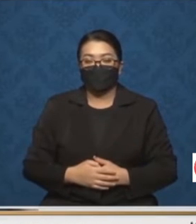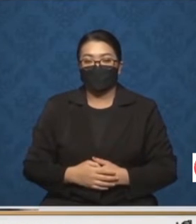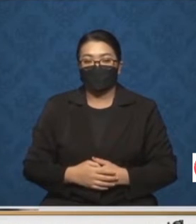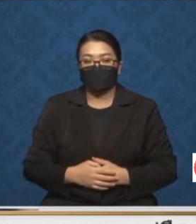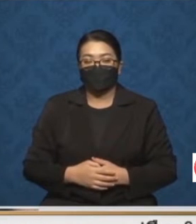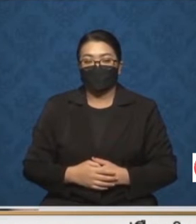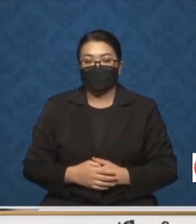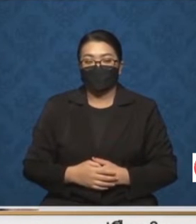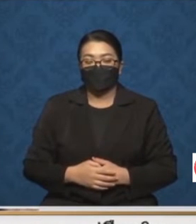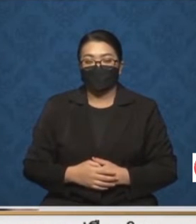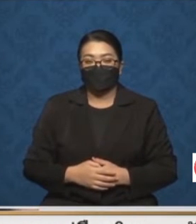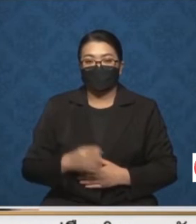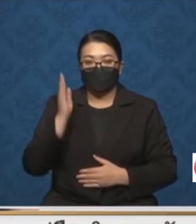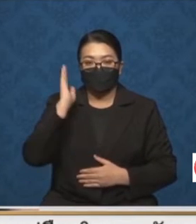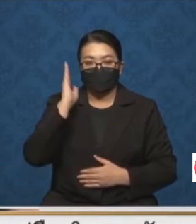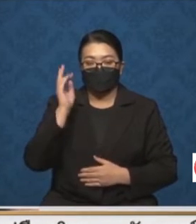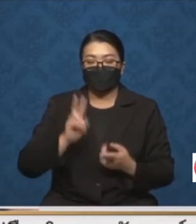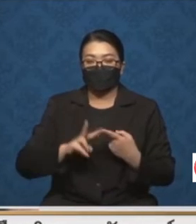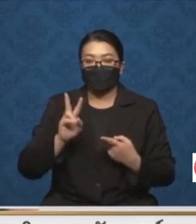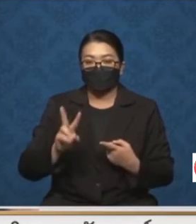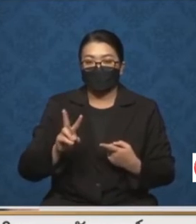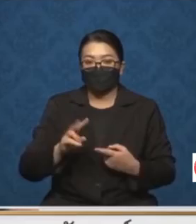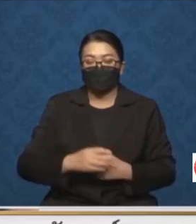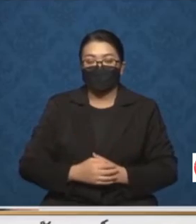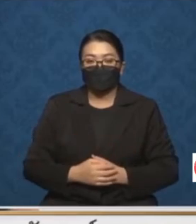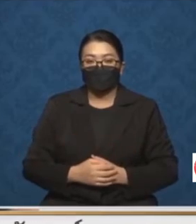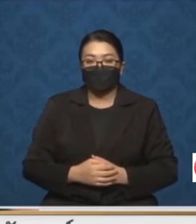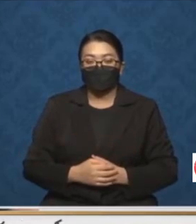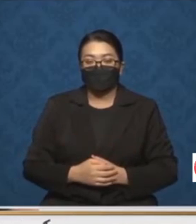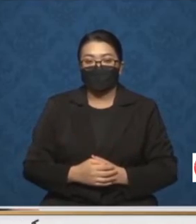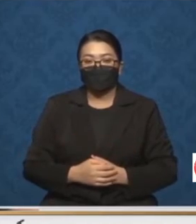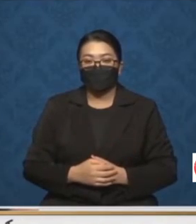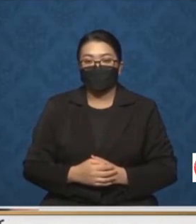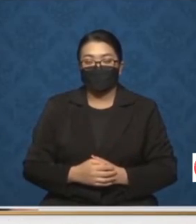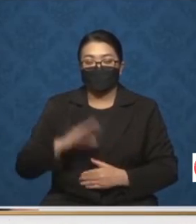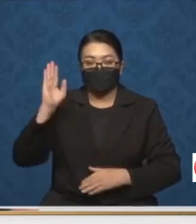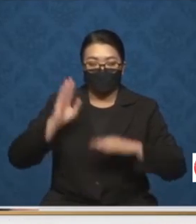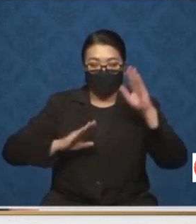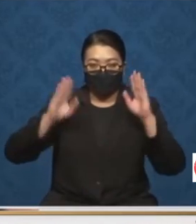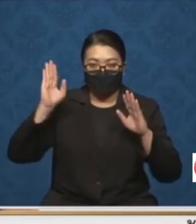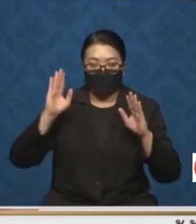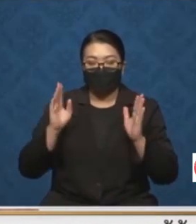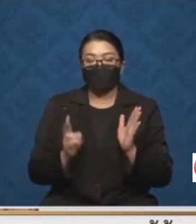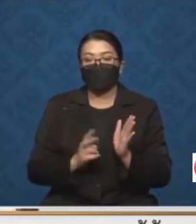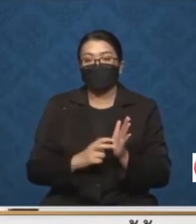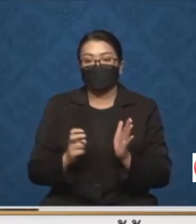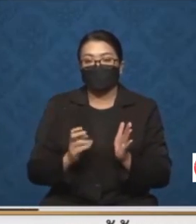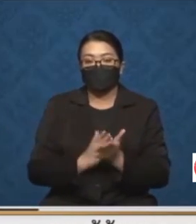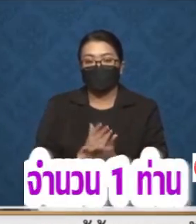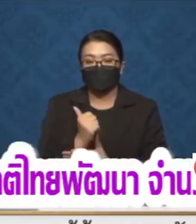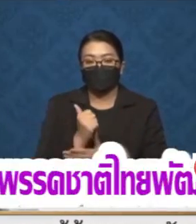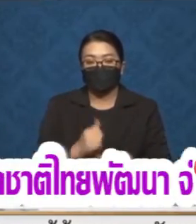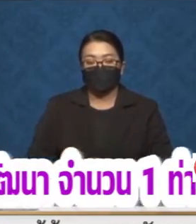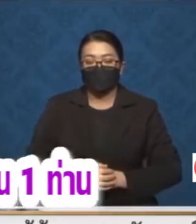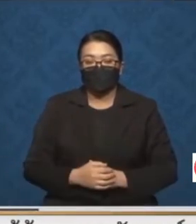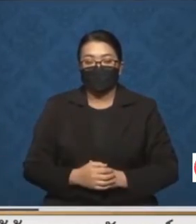ายเกียรติสิทธิอมร2นายปรินพาณิชพักขอผู้รับรองด้วยครับ ผู้รับรองครับครับขอบคุณ